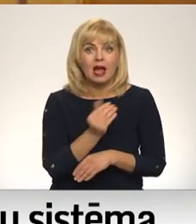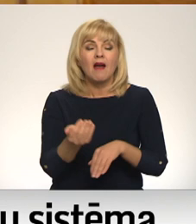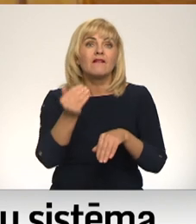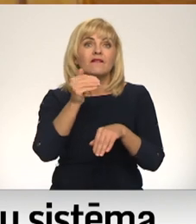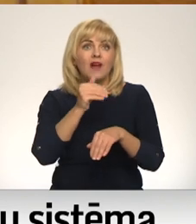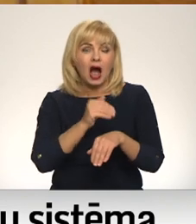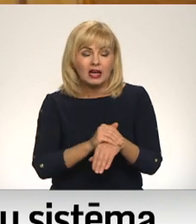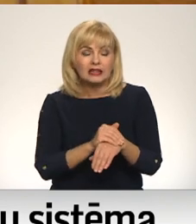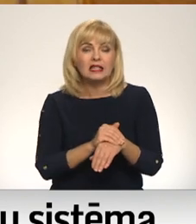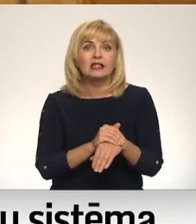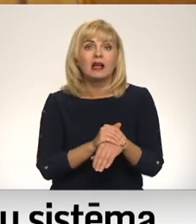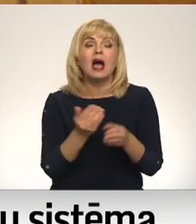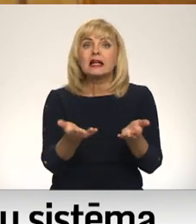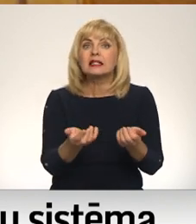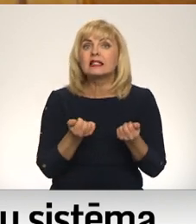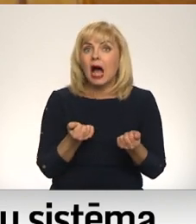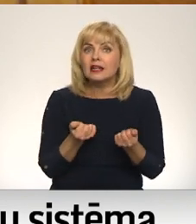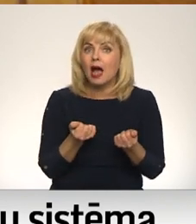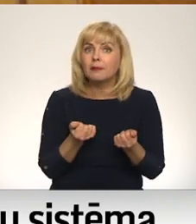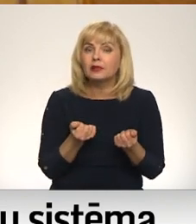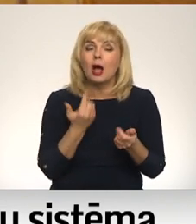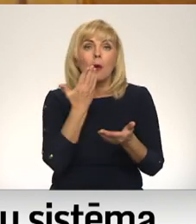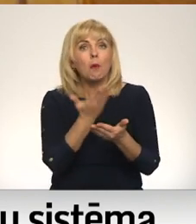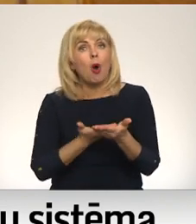faktiski saņemt kādas